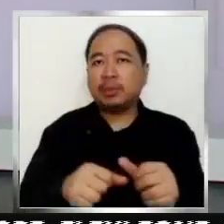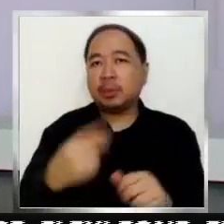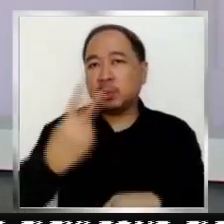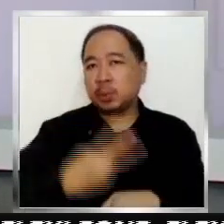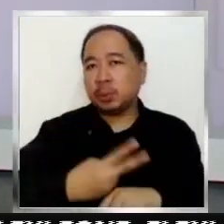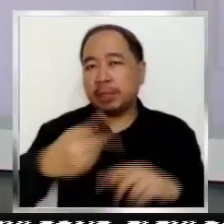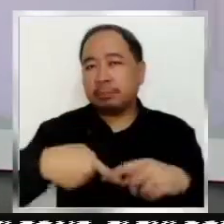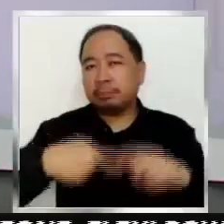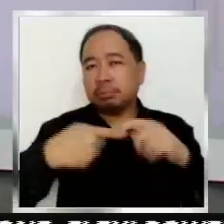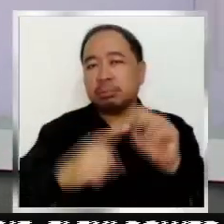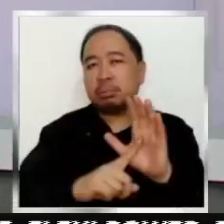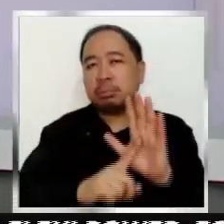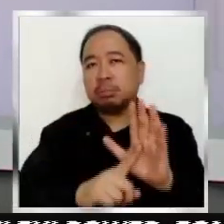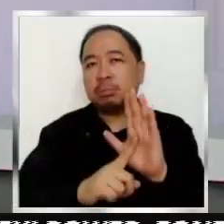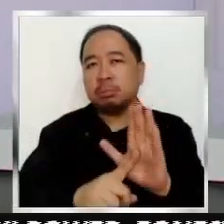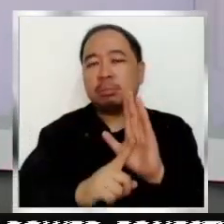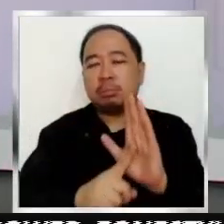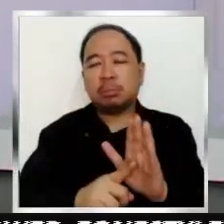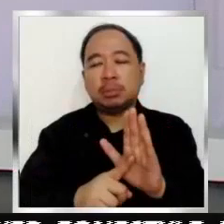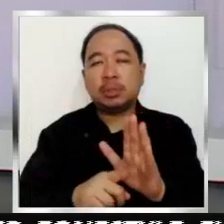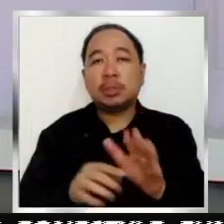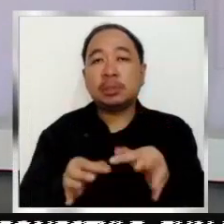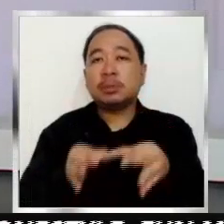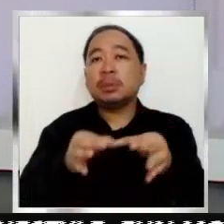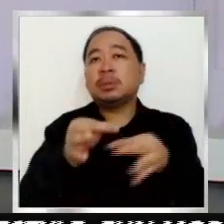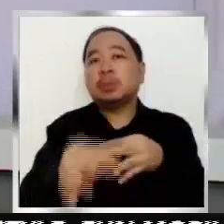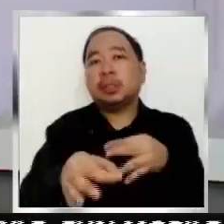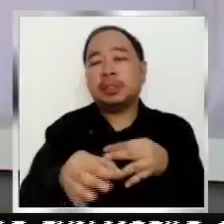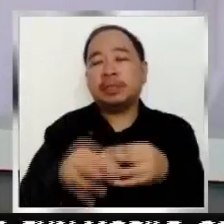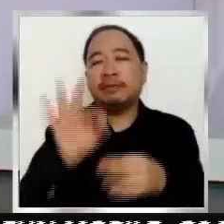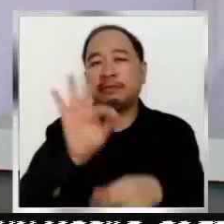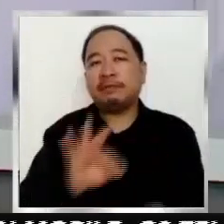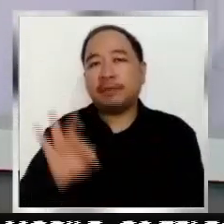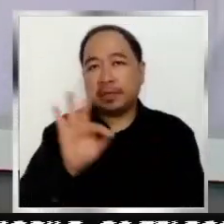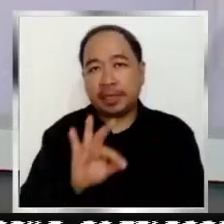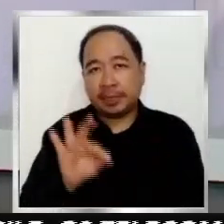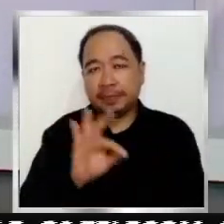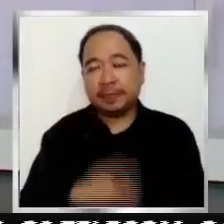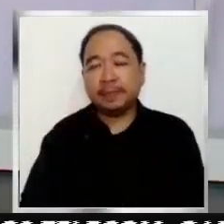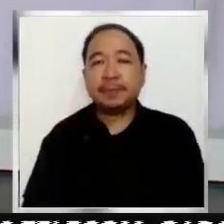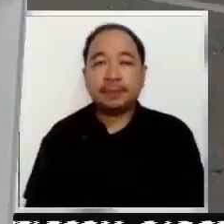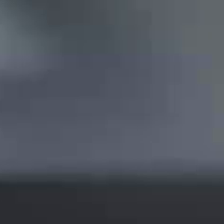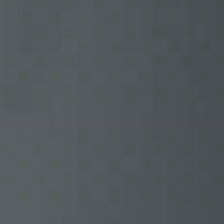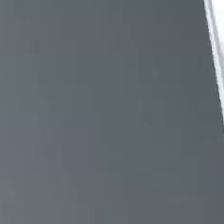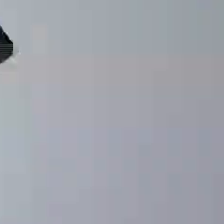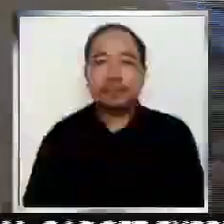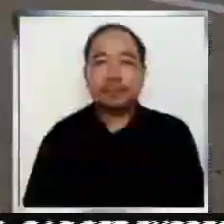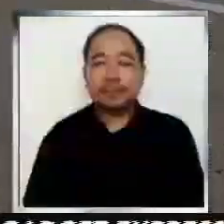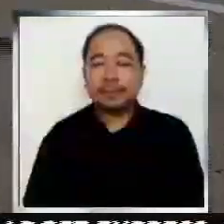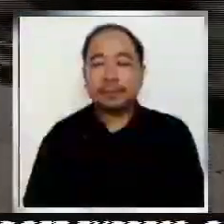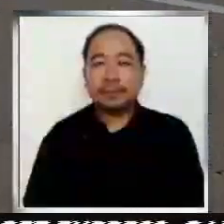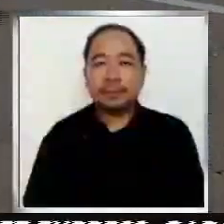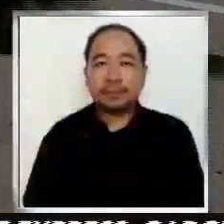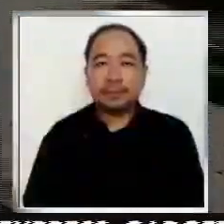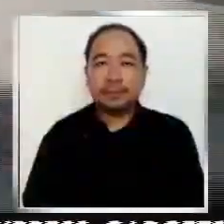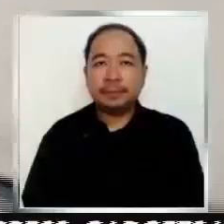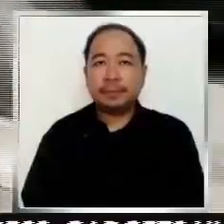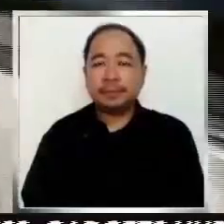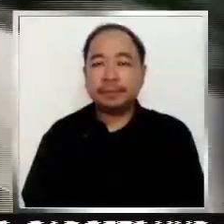bukas na tatawid hanggang payday Friday. Nakatutok si Joseph Moro.